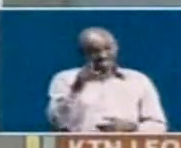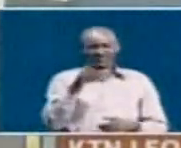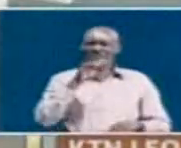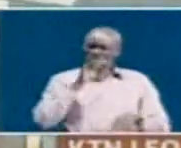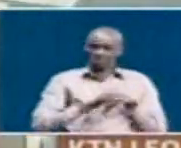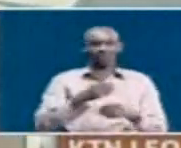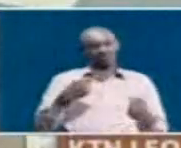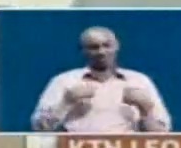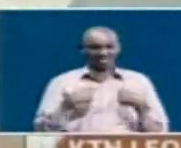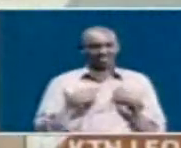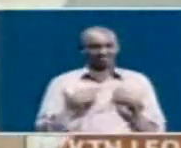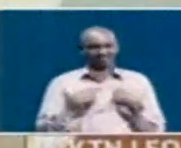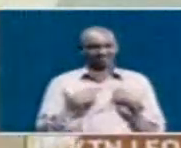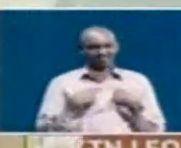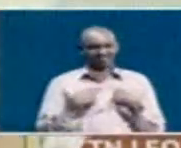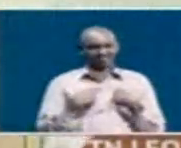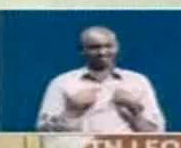Nifae.